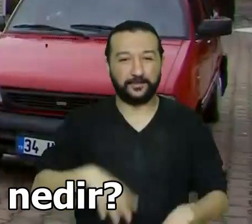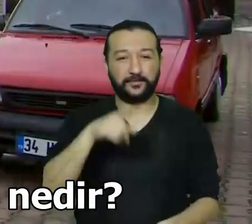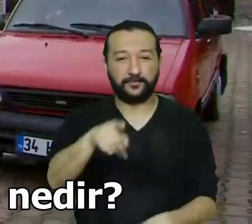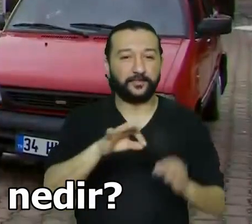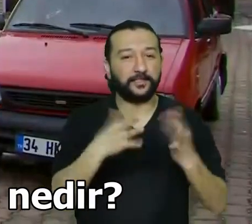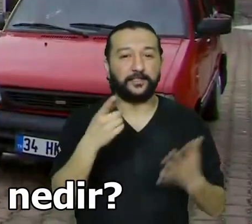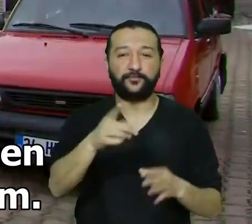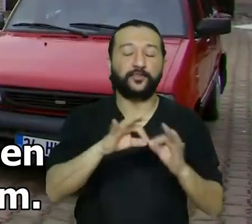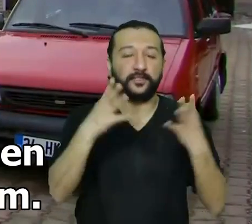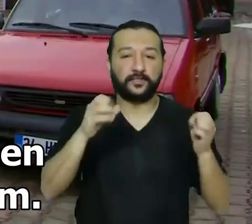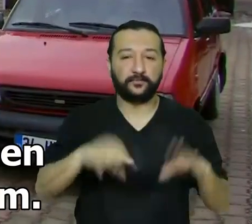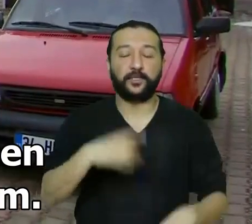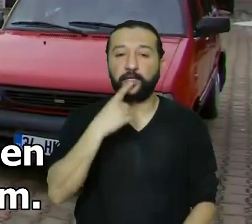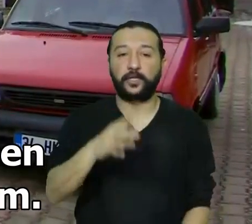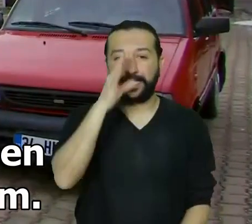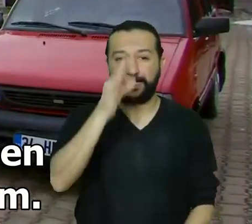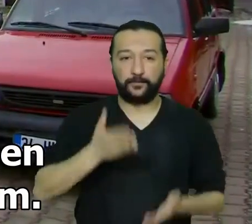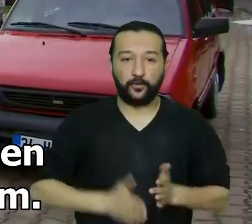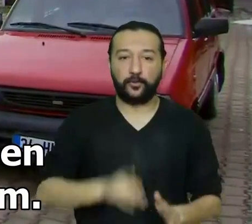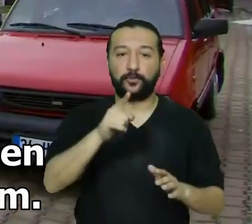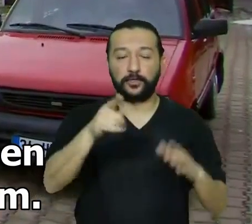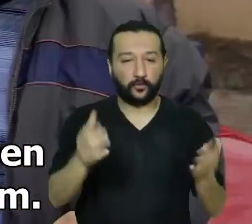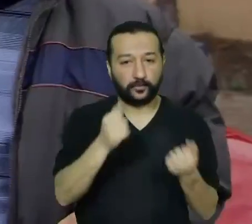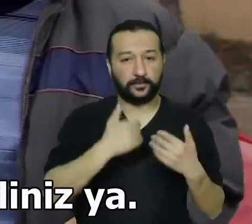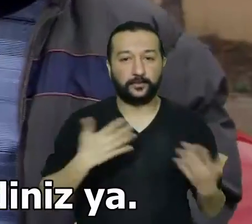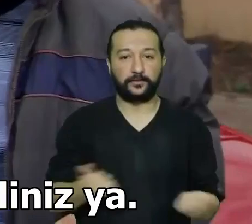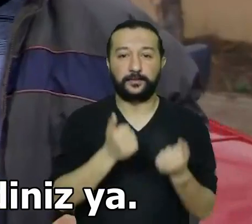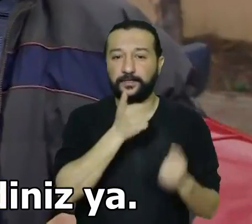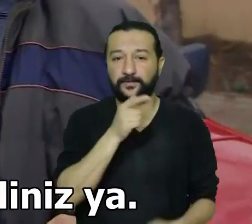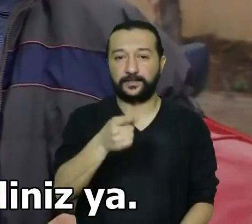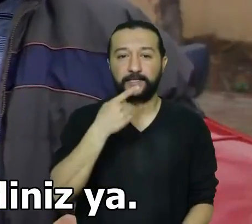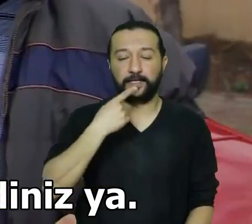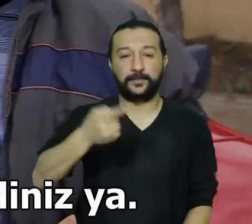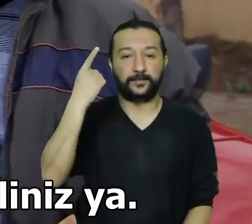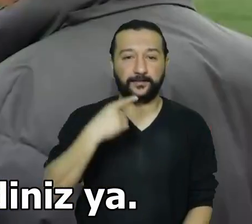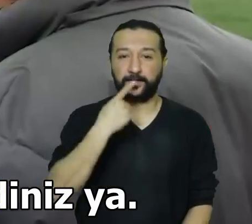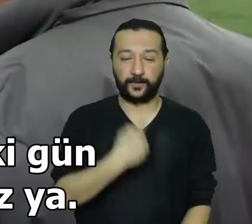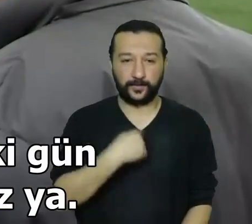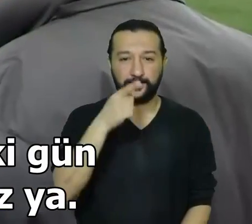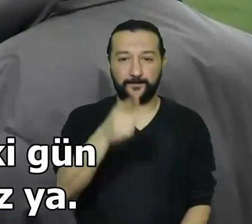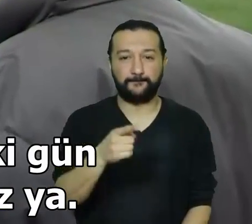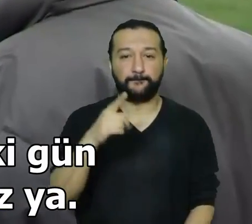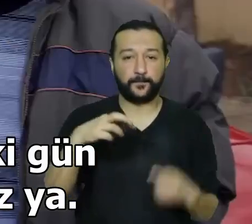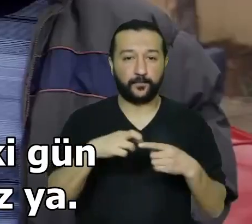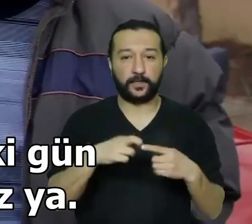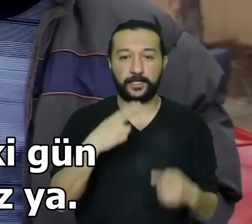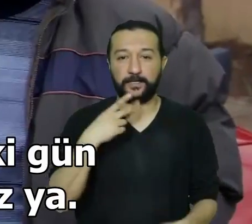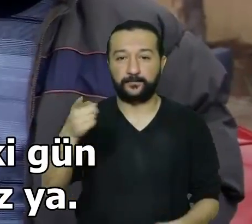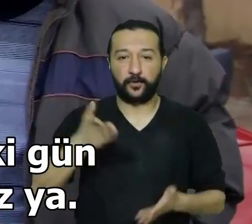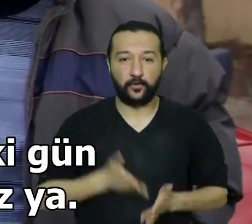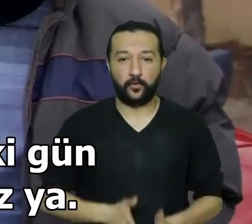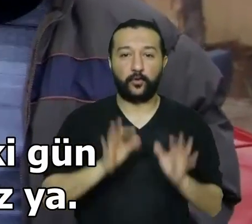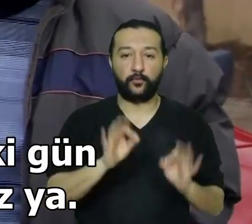ya? Bu nedir? Söyle kimin doğum günü? Sen de kurtul ben de kurtulayım. Efendim geçen sene bana söylediniz ya. Riyam Hanım'ın doğum